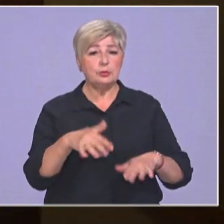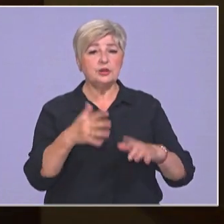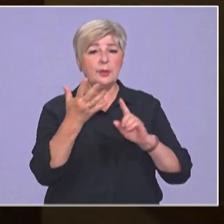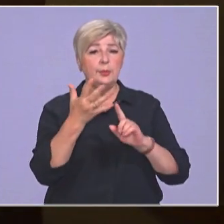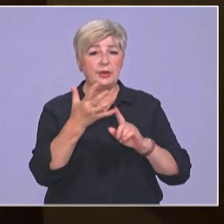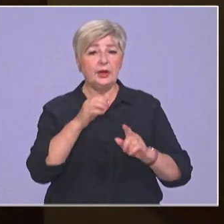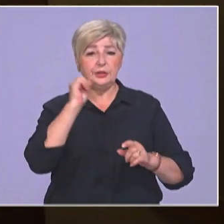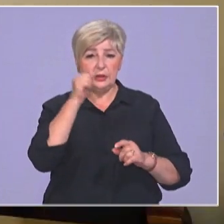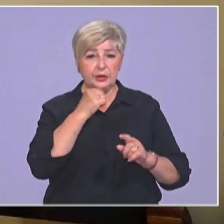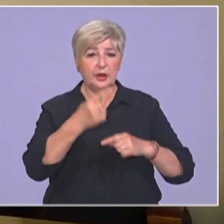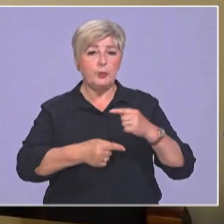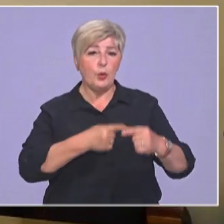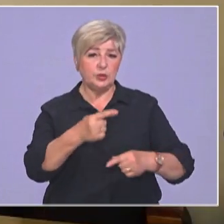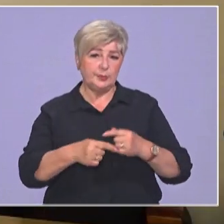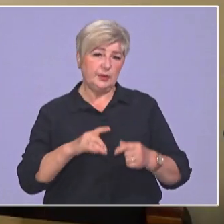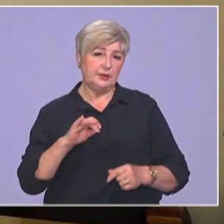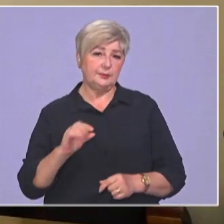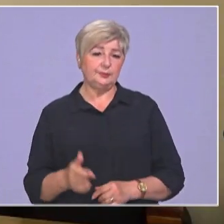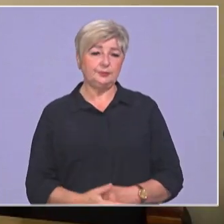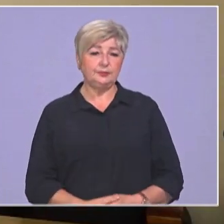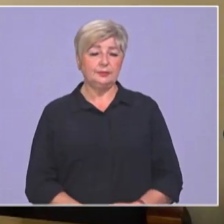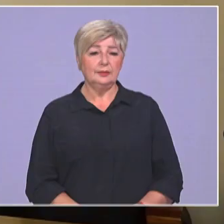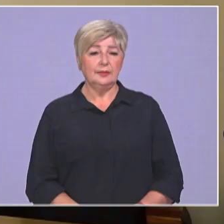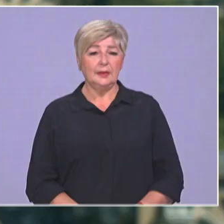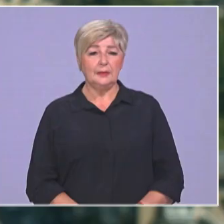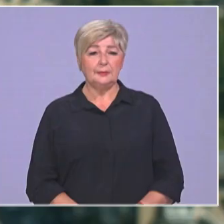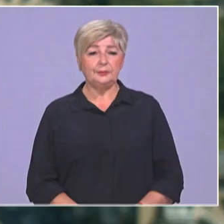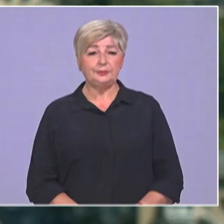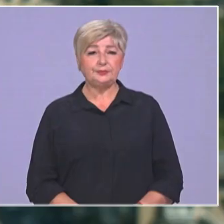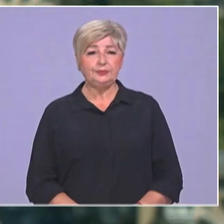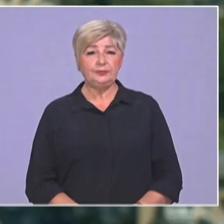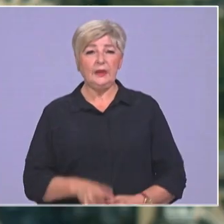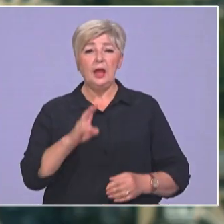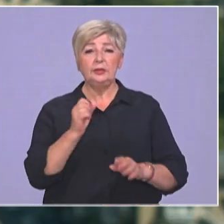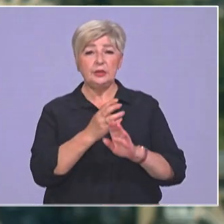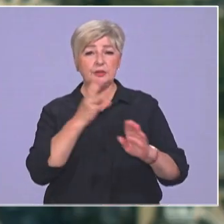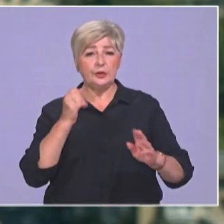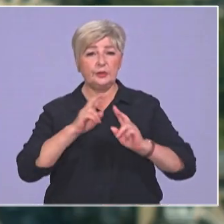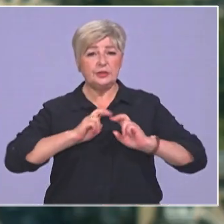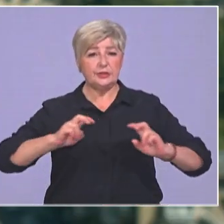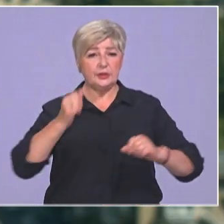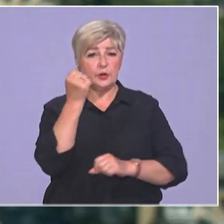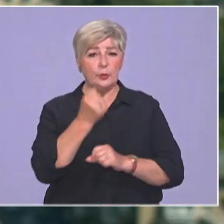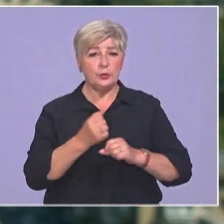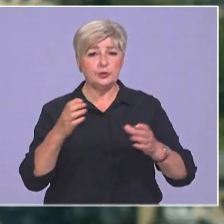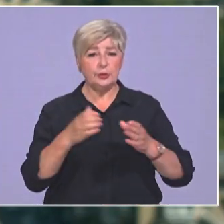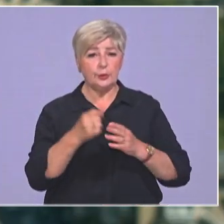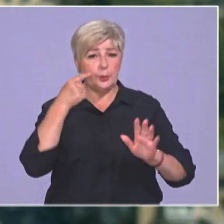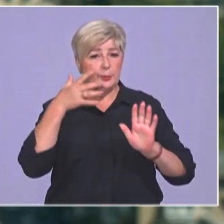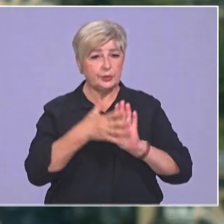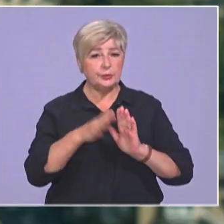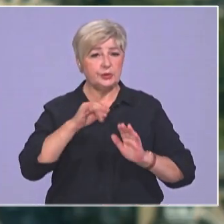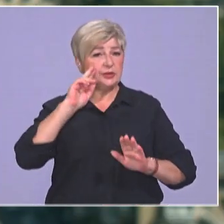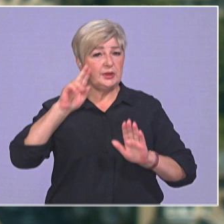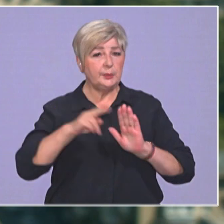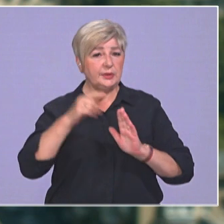Вікторія Галка, Ілля Ломовський, новини Д1. На черговому засіданні робочої групи «Прозорість